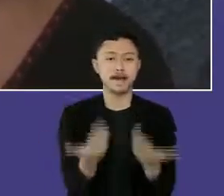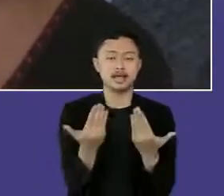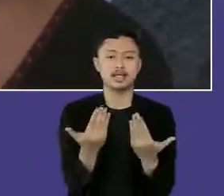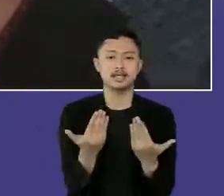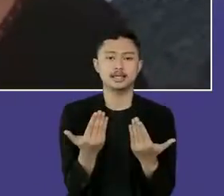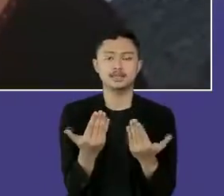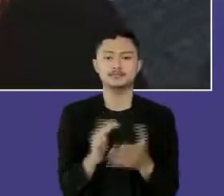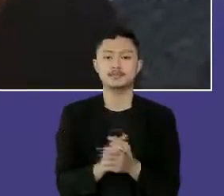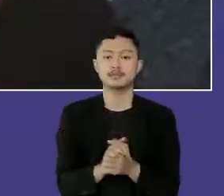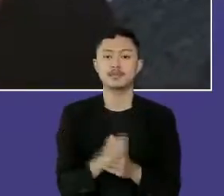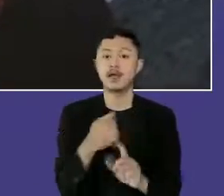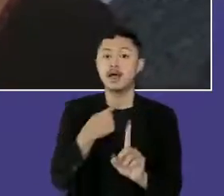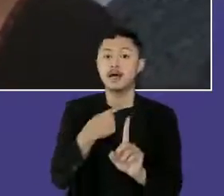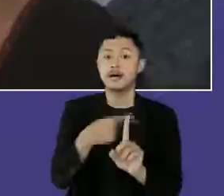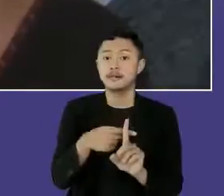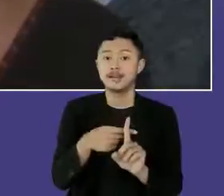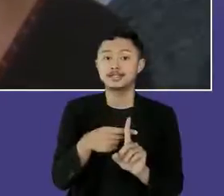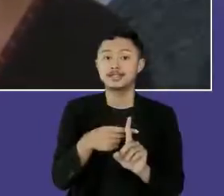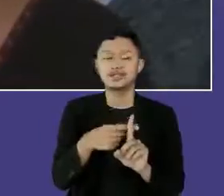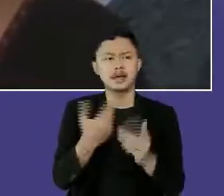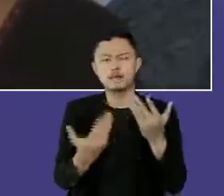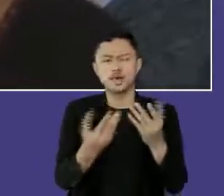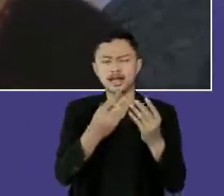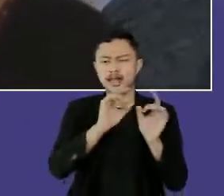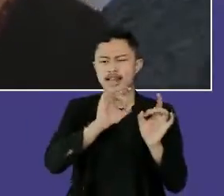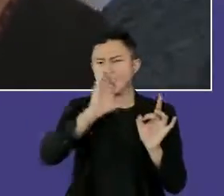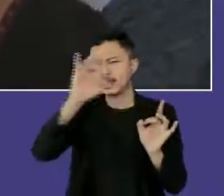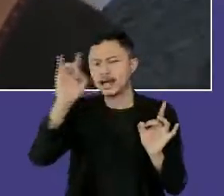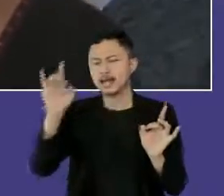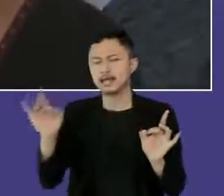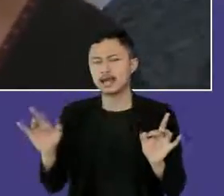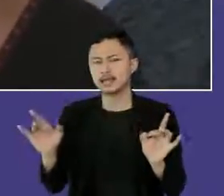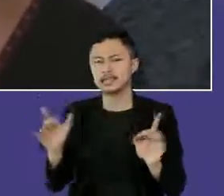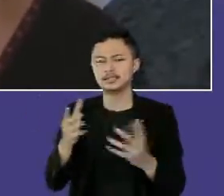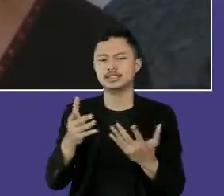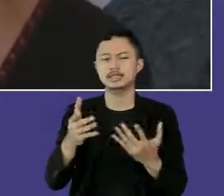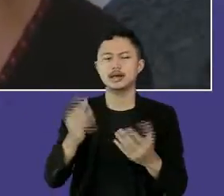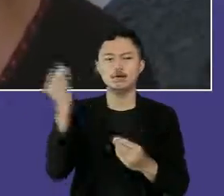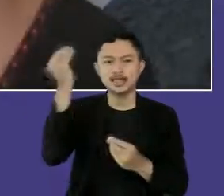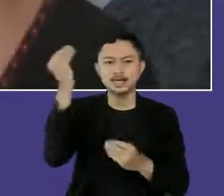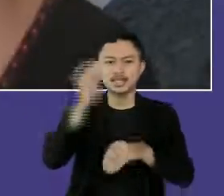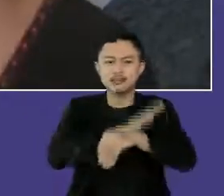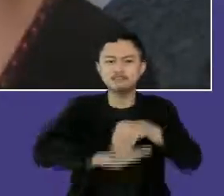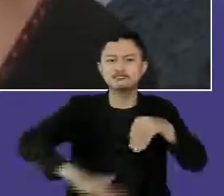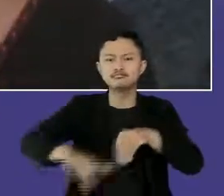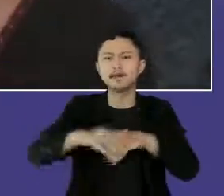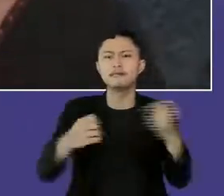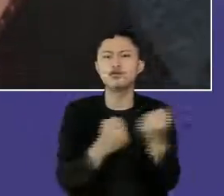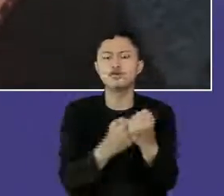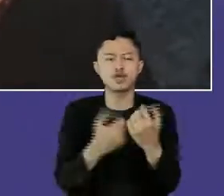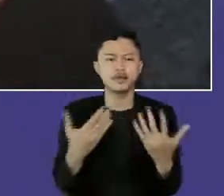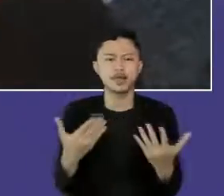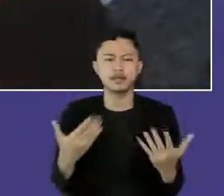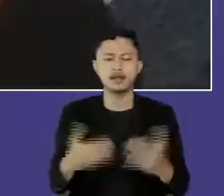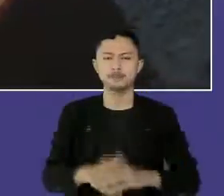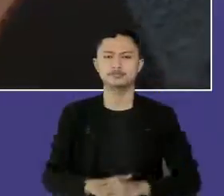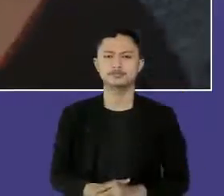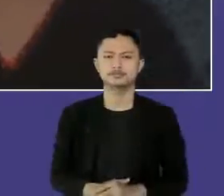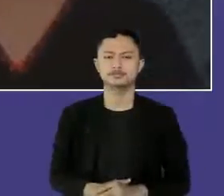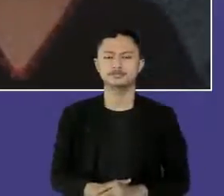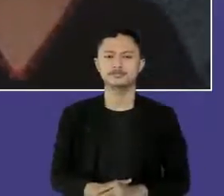pariwisata, tentu saja beserta dengan turunan-turunannya ya yang ada di sekitarnya, turunan penunjang maksud saya. Silakan Mbak Ria.